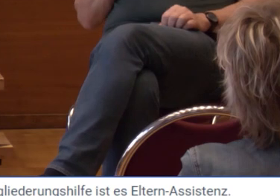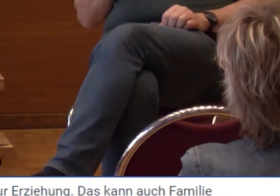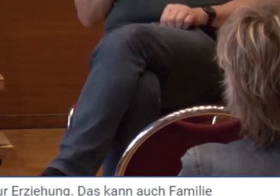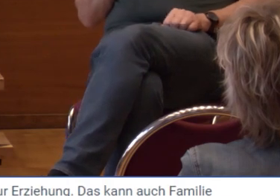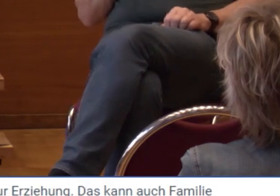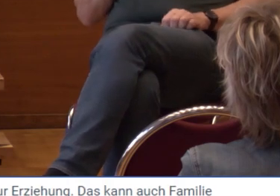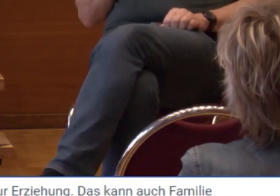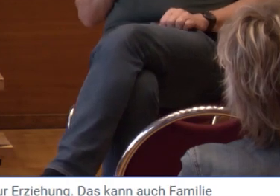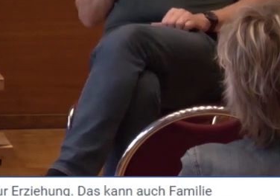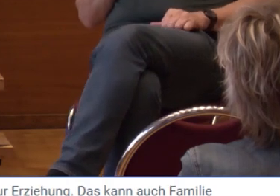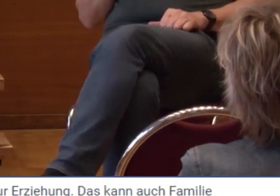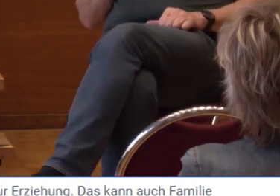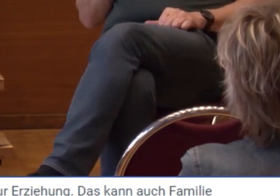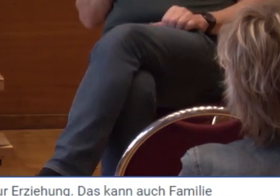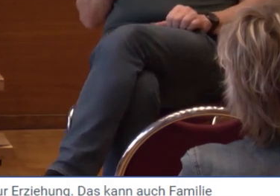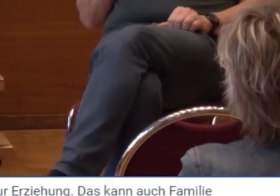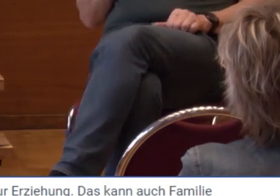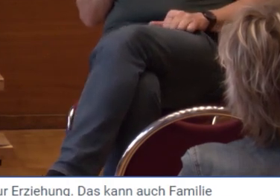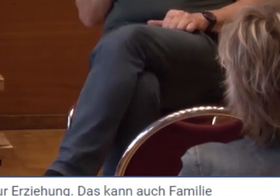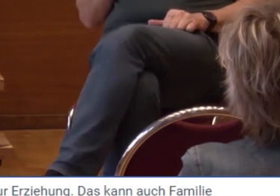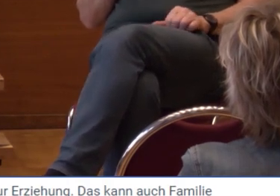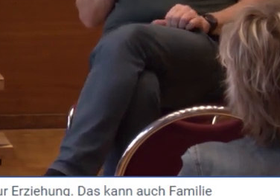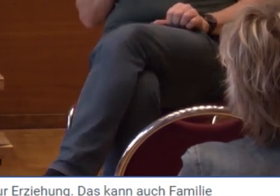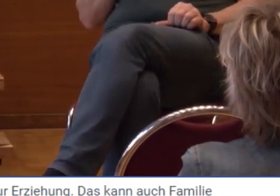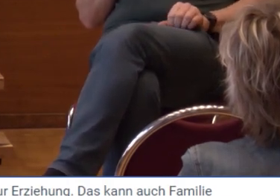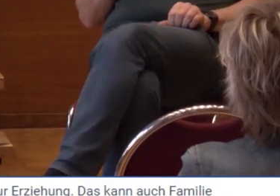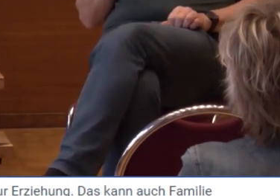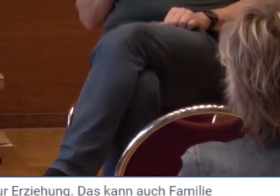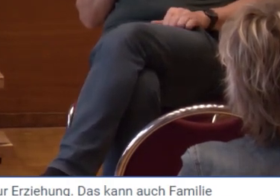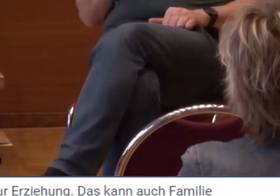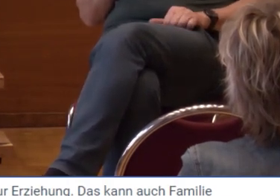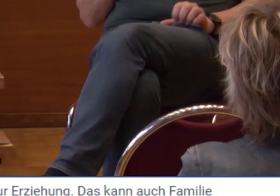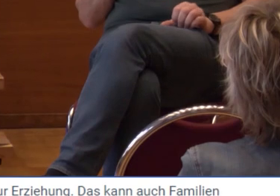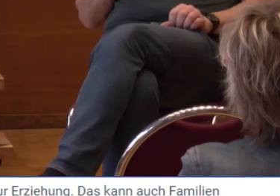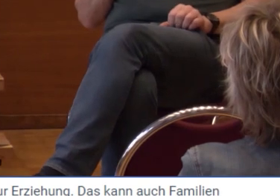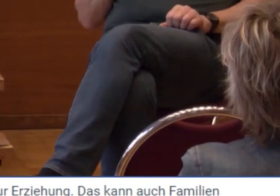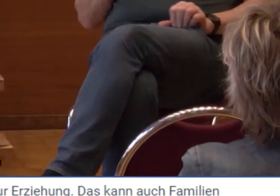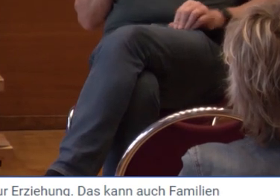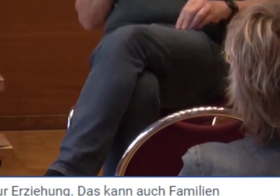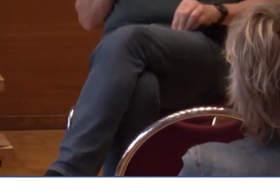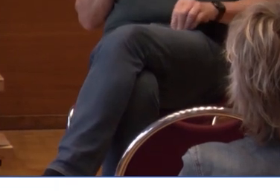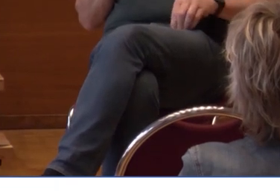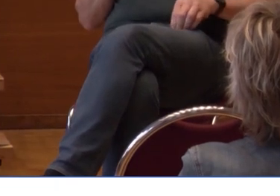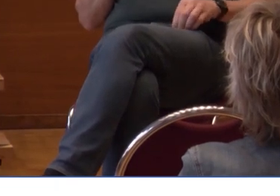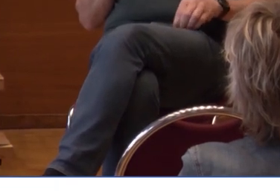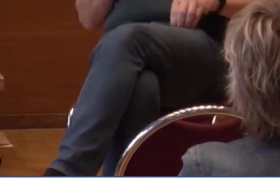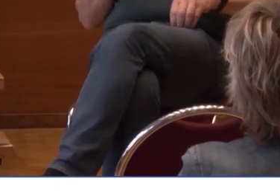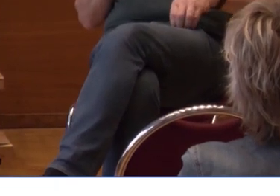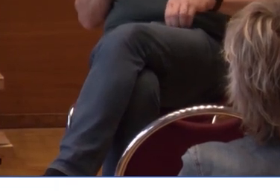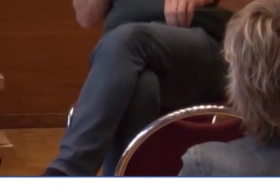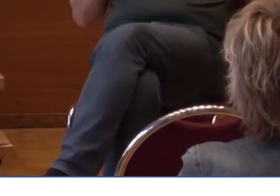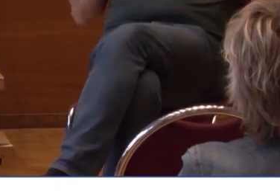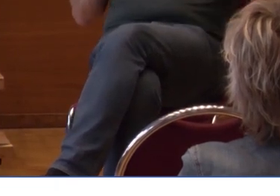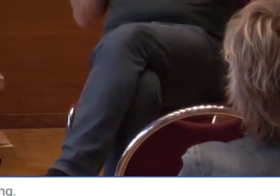ist das Wohnen für Mütter und Väter mit Kindern dort Paragraph 19